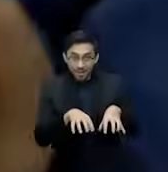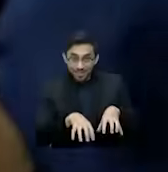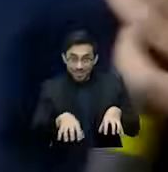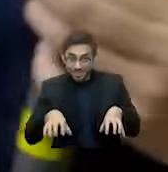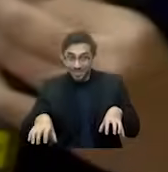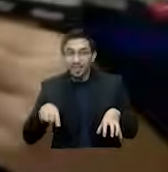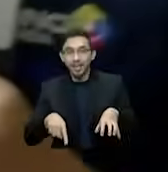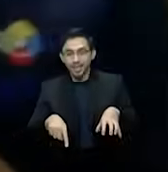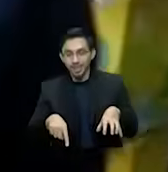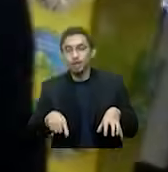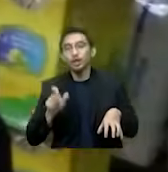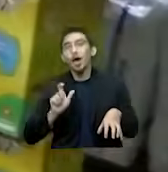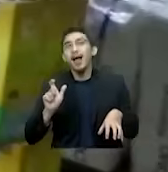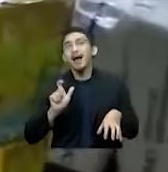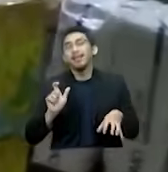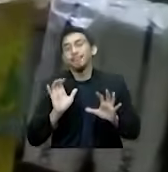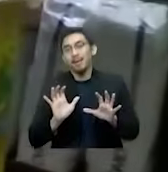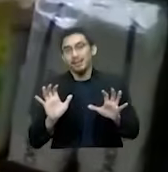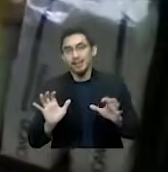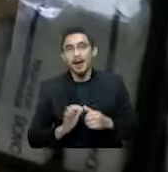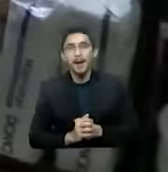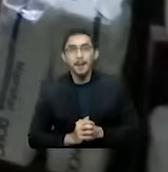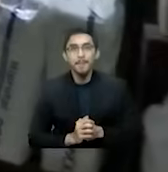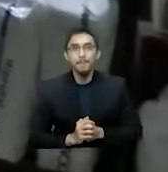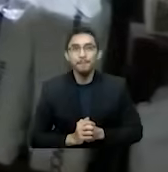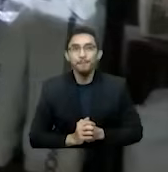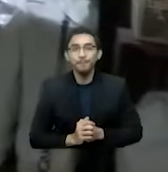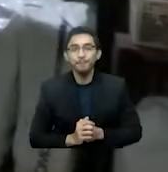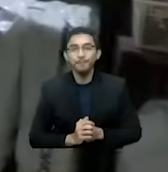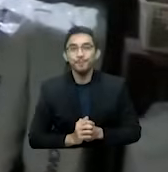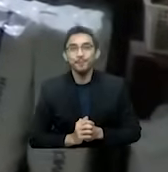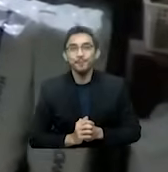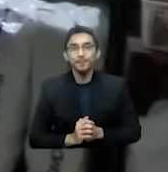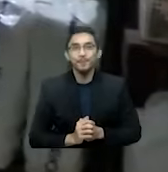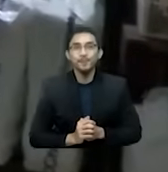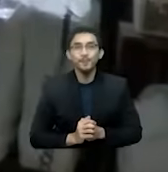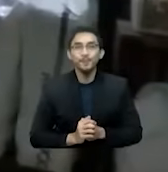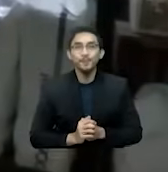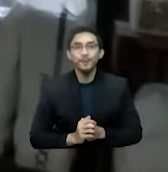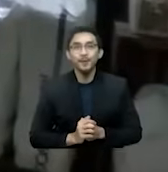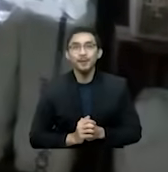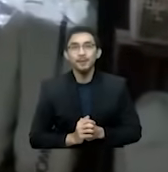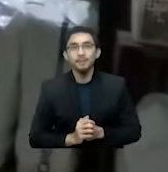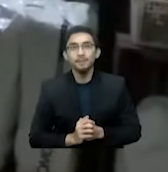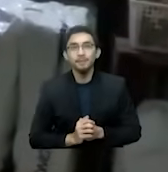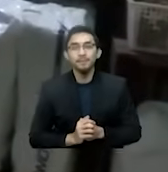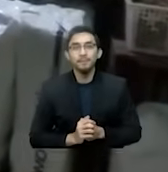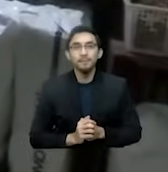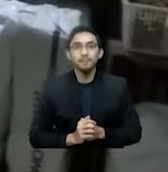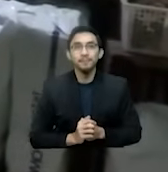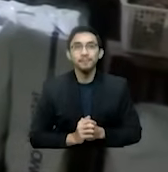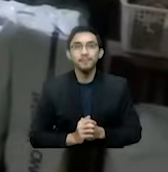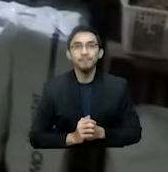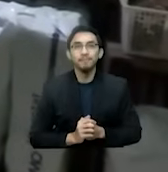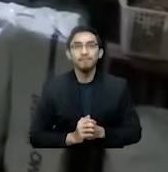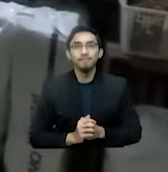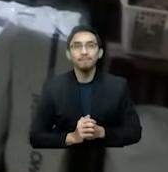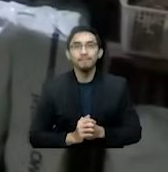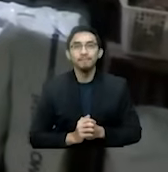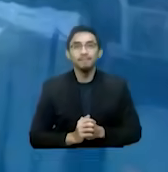mereka saat Hari Raya Idul Fitri. Dari Jakarta, Jencayani bersama juru kamera Iriansyah, iNews